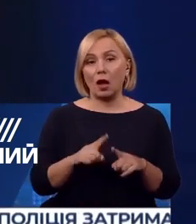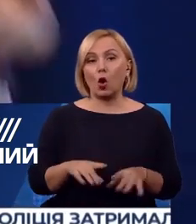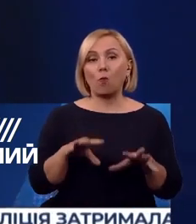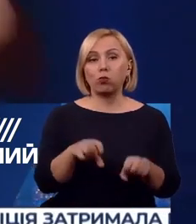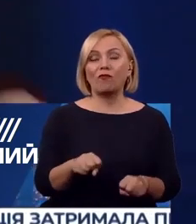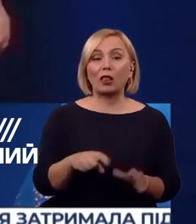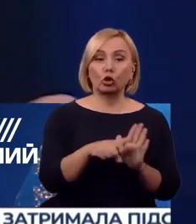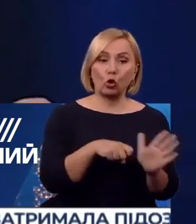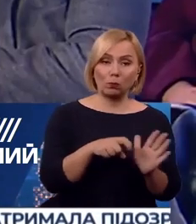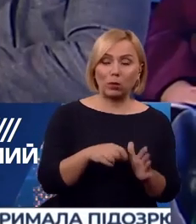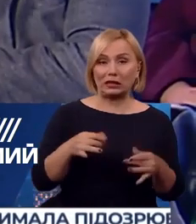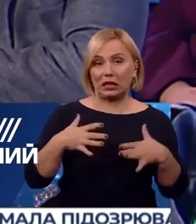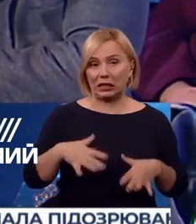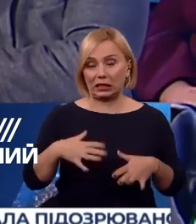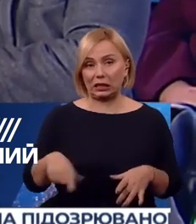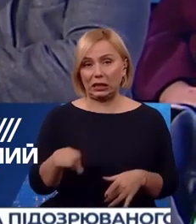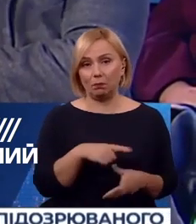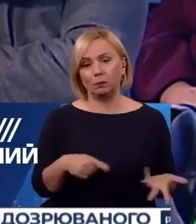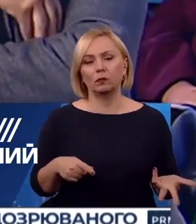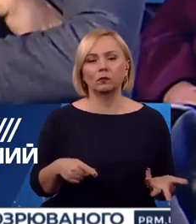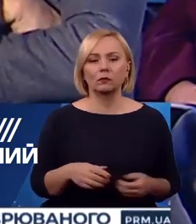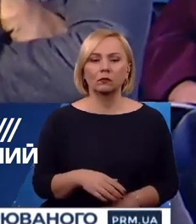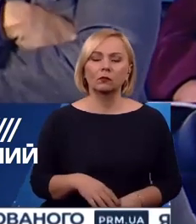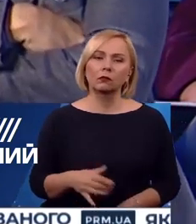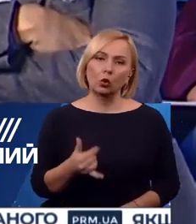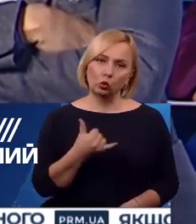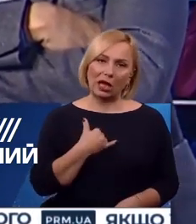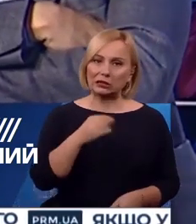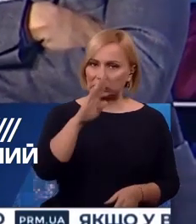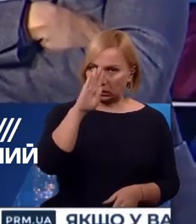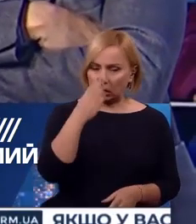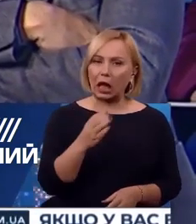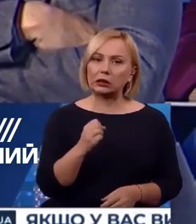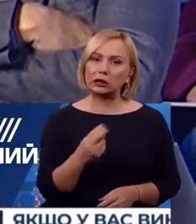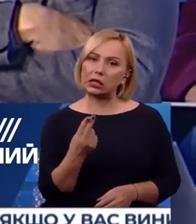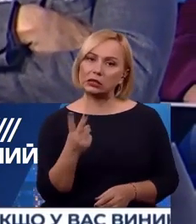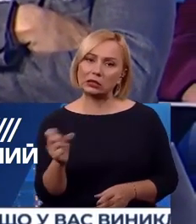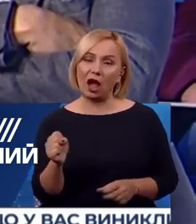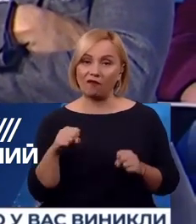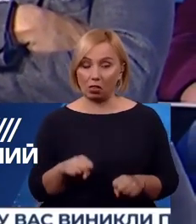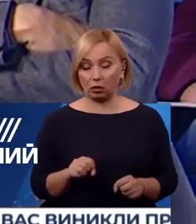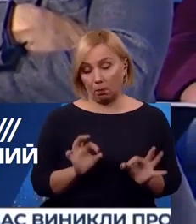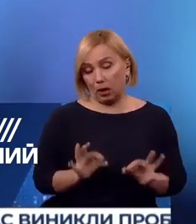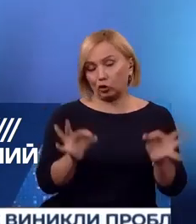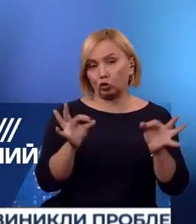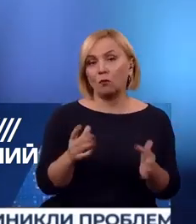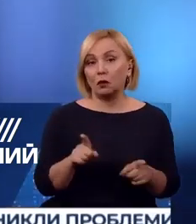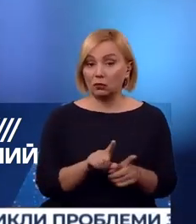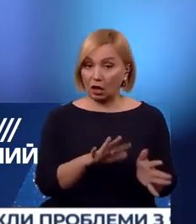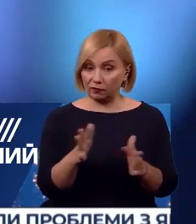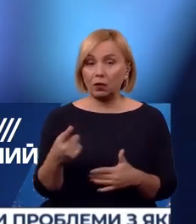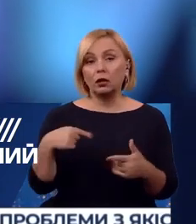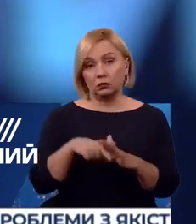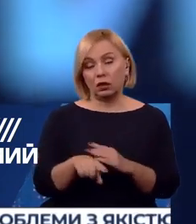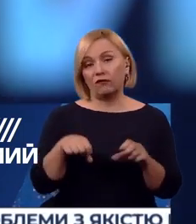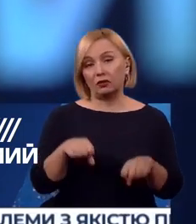наш Крим і щодня вбиває наших людей. Зрадницька влада? Безумовно, якщо такі речі відбуваються, то влада за це несе